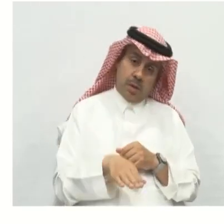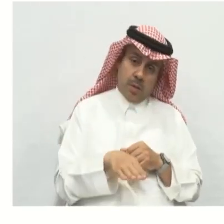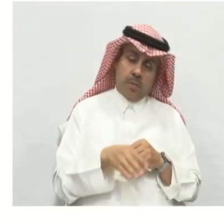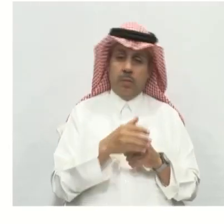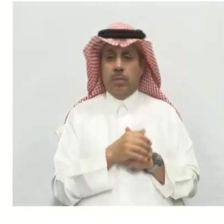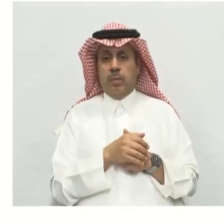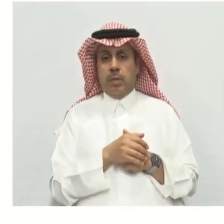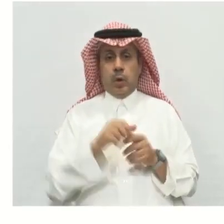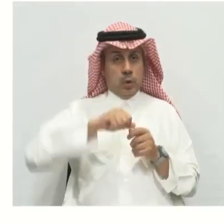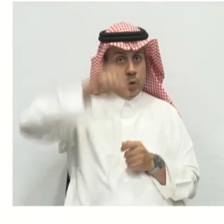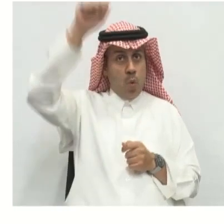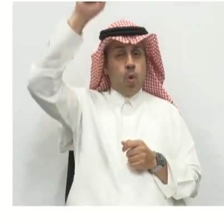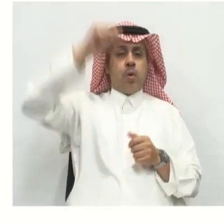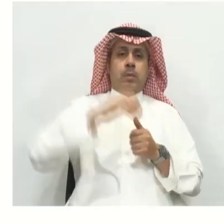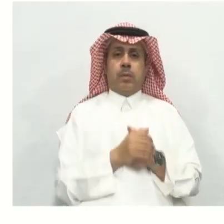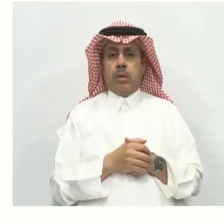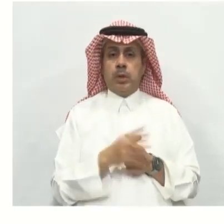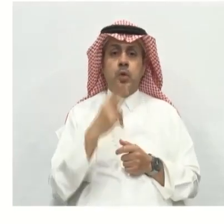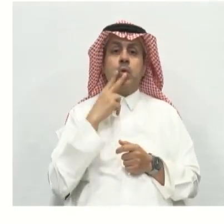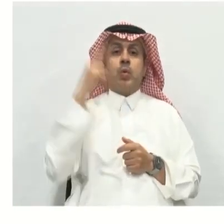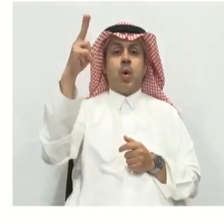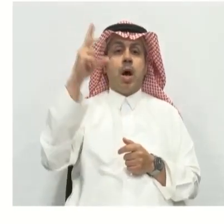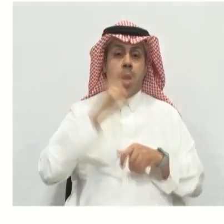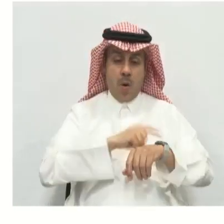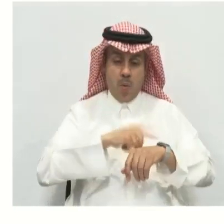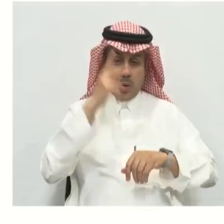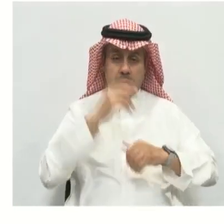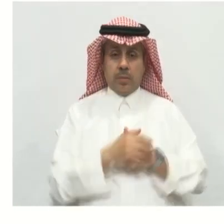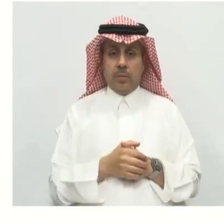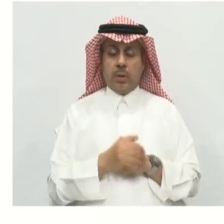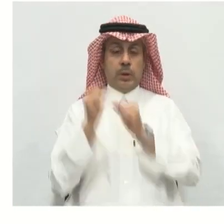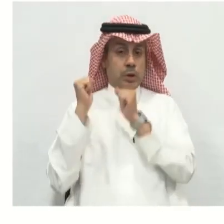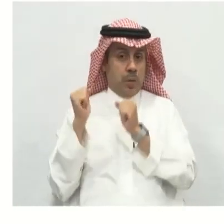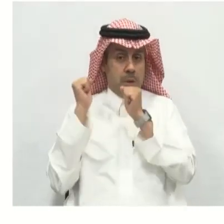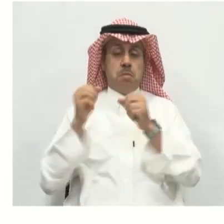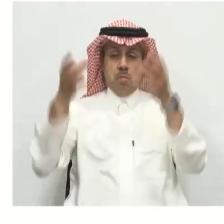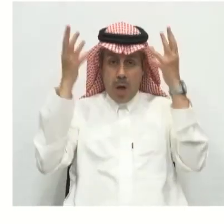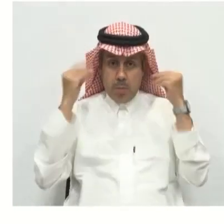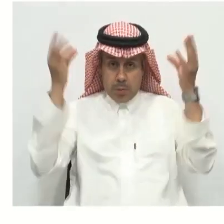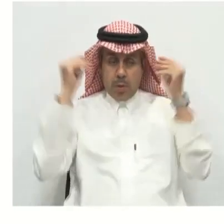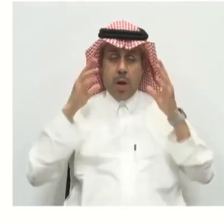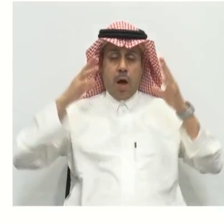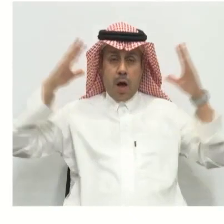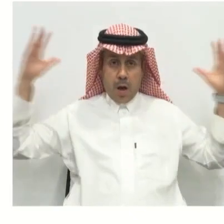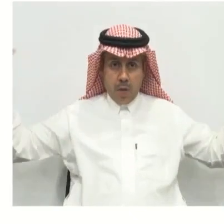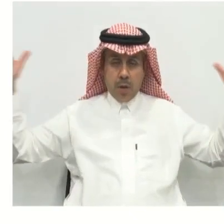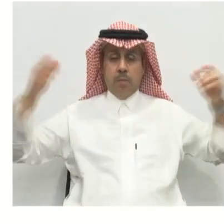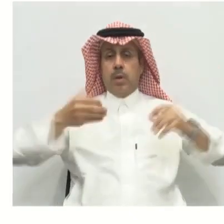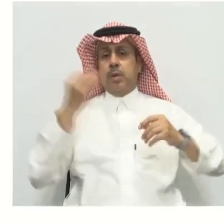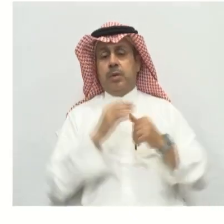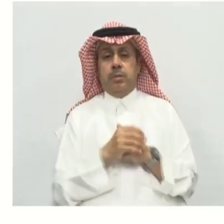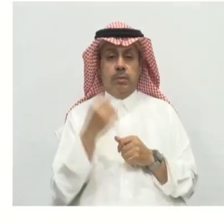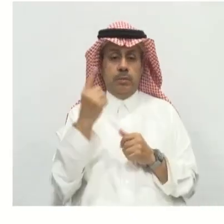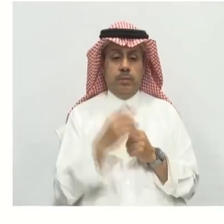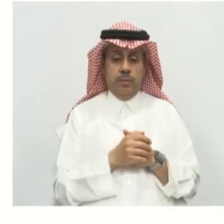طويل جدا ساعتين وجميعها تحمل معلومات اكثر من كلماتها